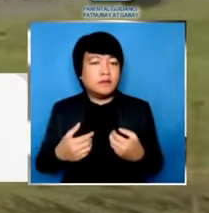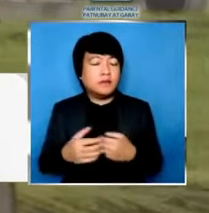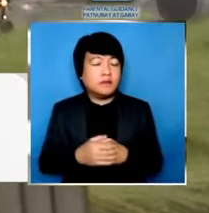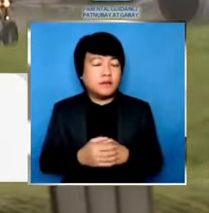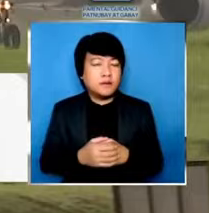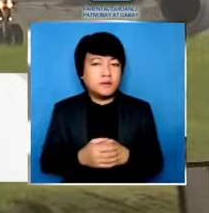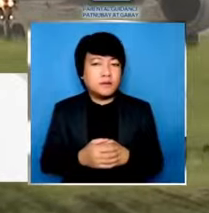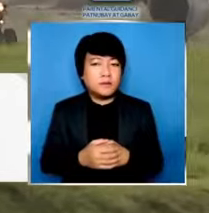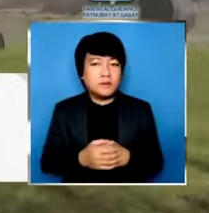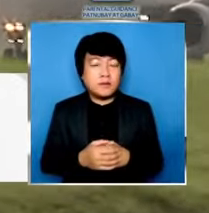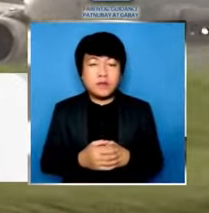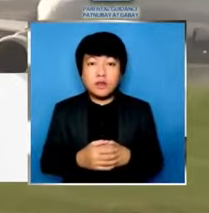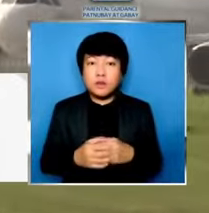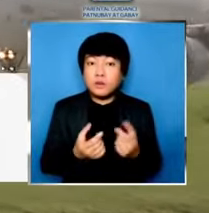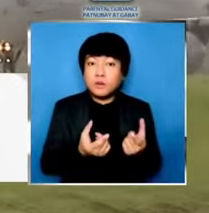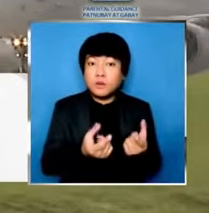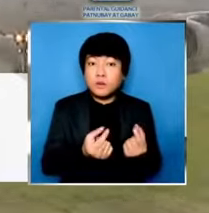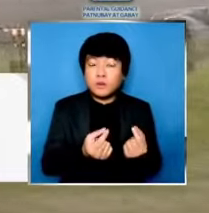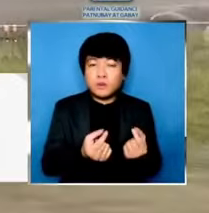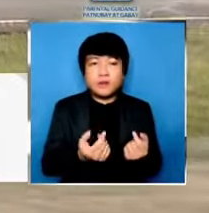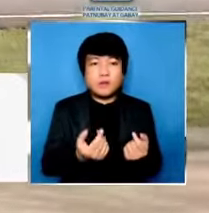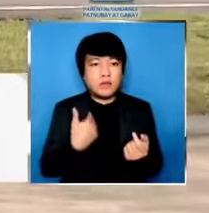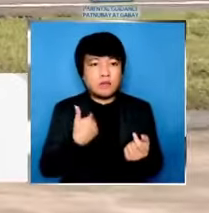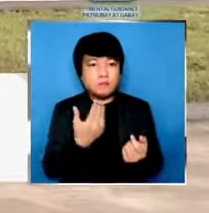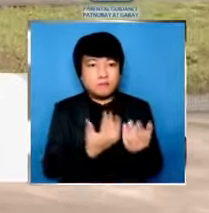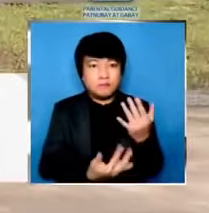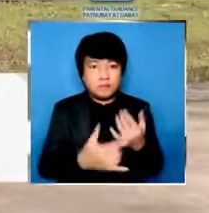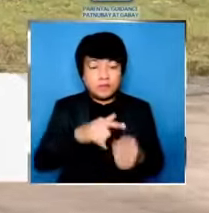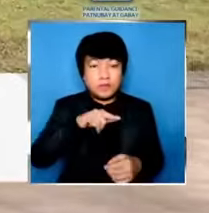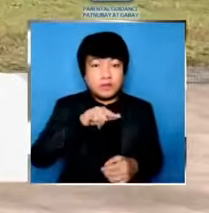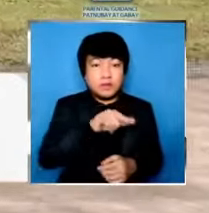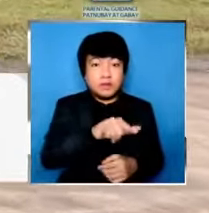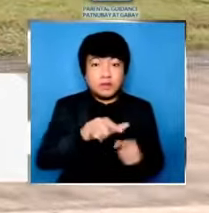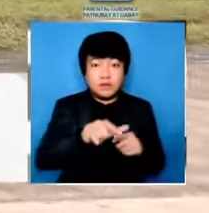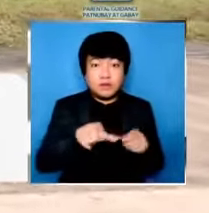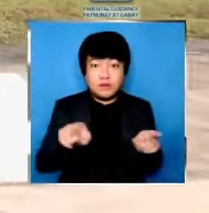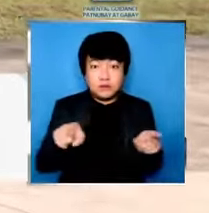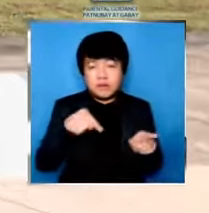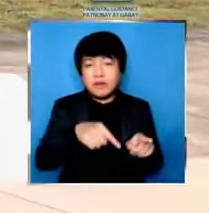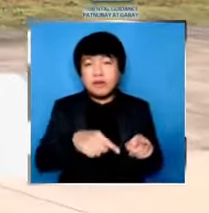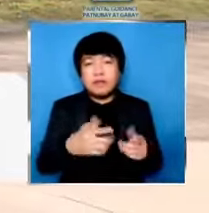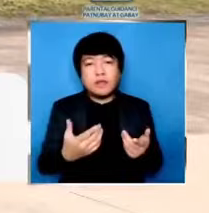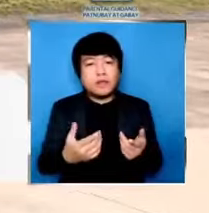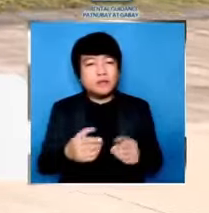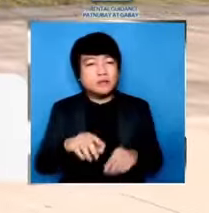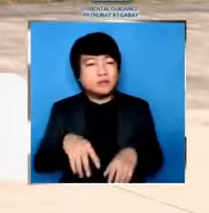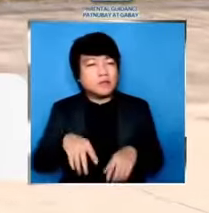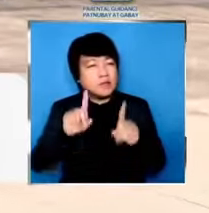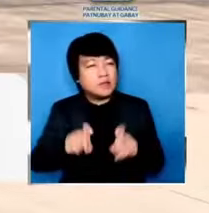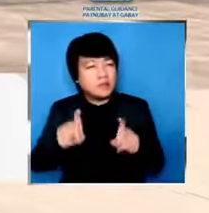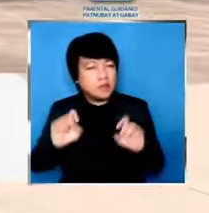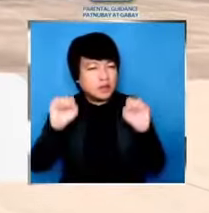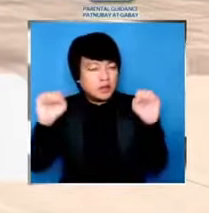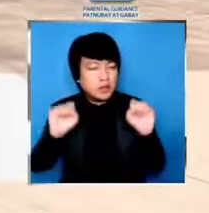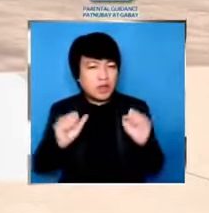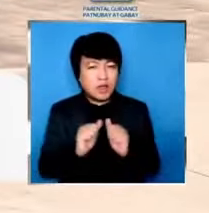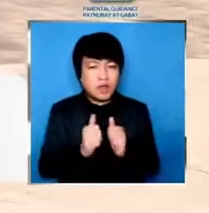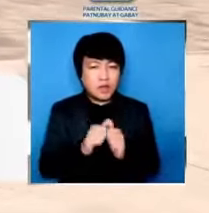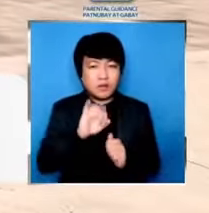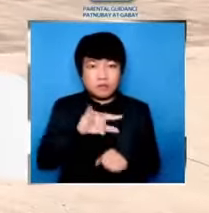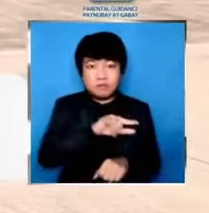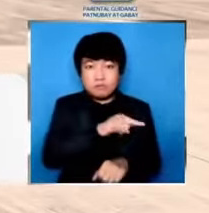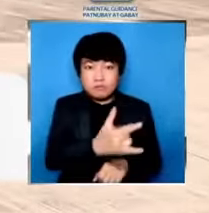ito. Dahil dito, nagkasunog sa kaliwang pakpak. Sa crash rescue standard, kailangan dumating ang first responder sa loob lang ng